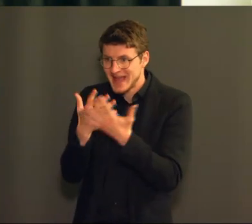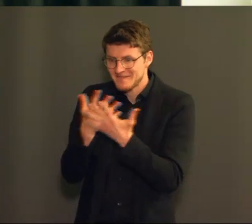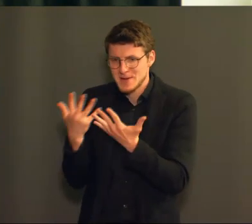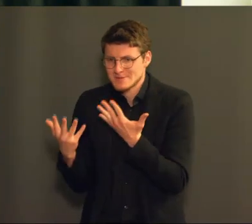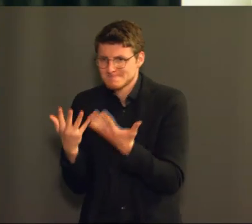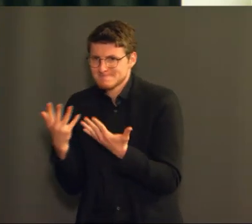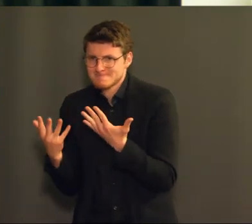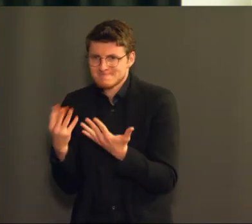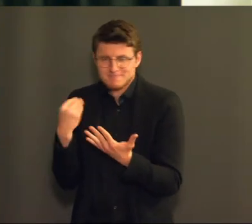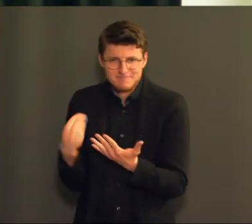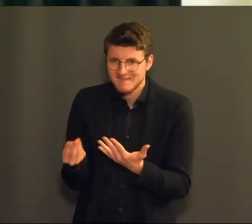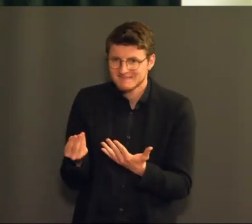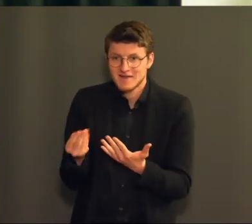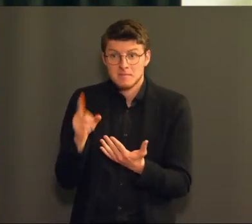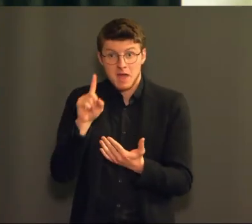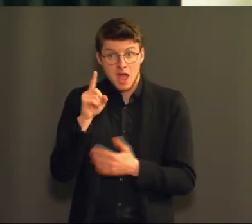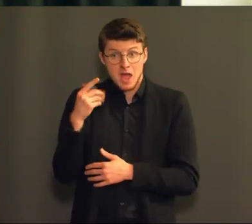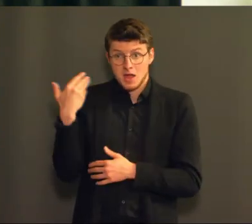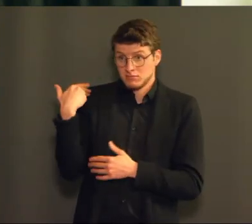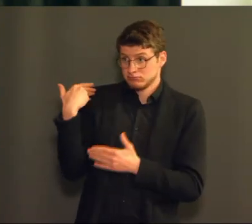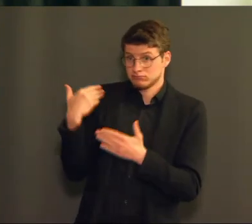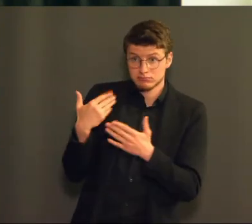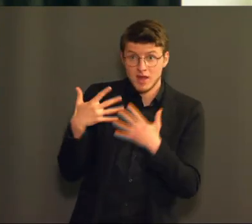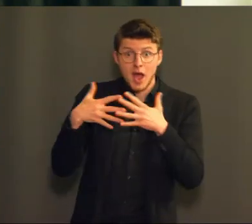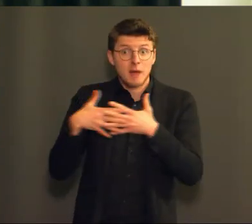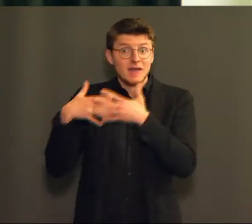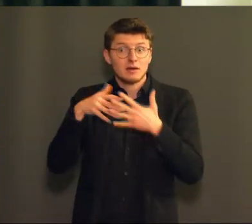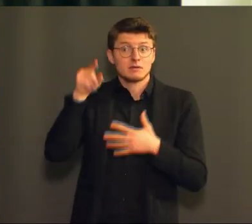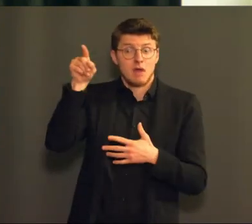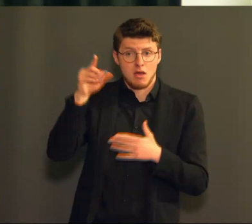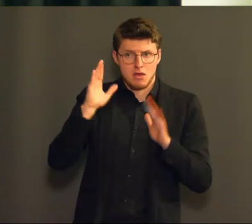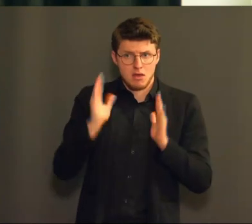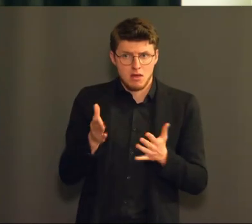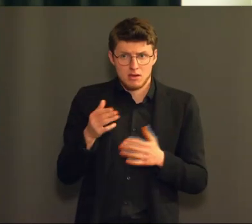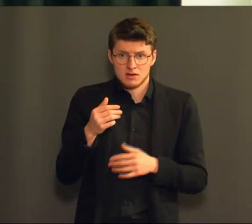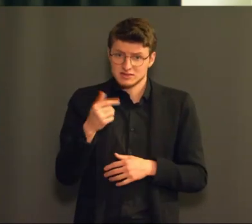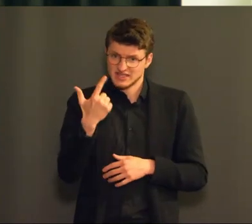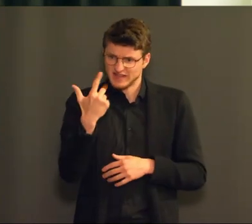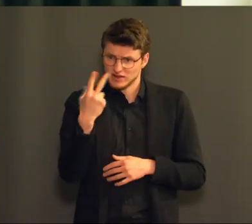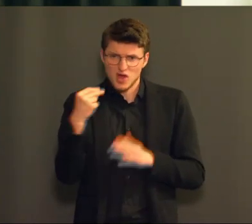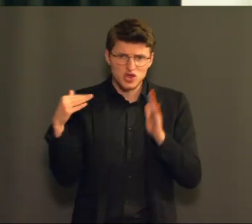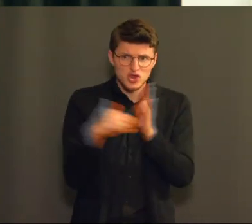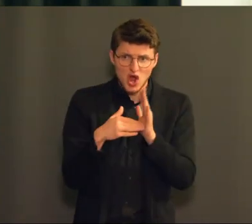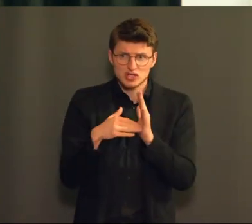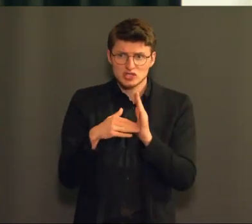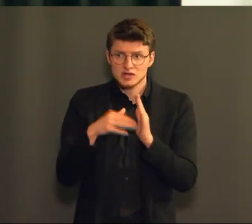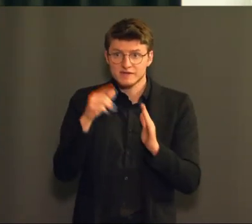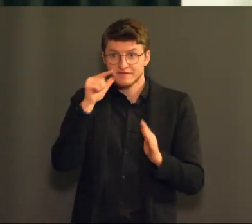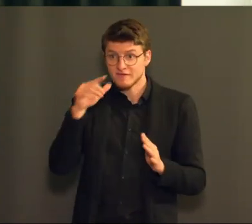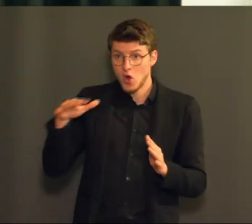in de Verenigde Staten tot nu toe bijna 87.000 vrouwen aan dat ze zwanger waren op het moment van